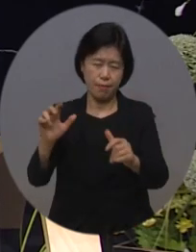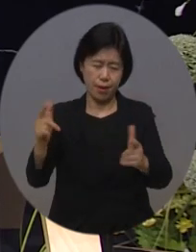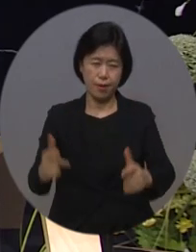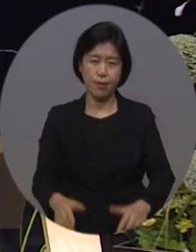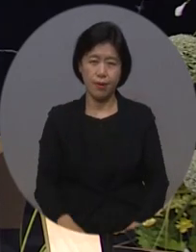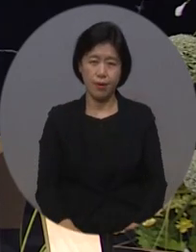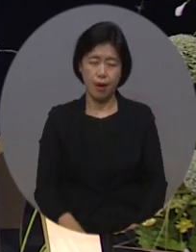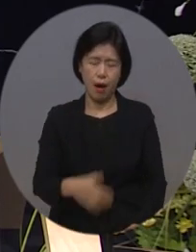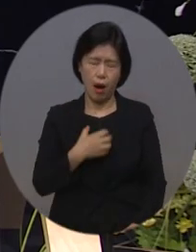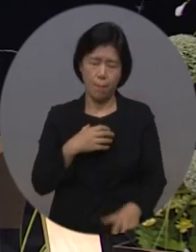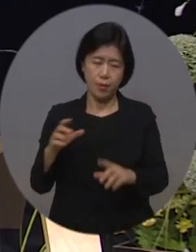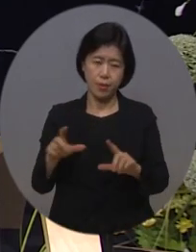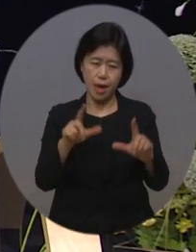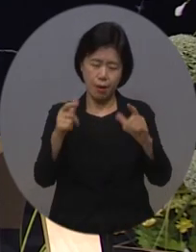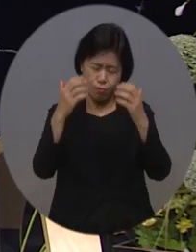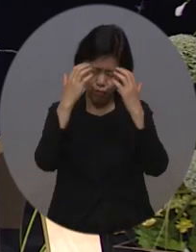따릅니다.